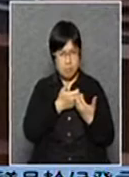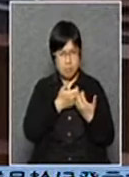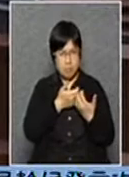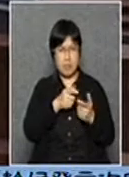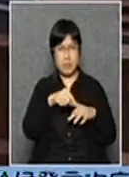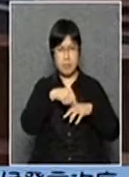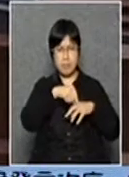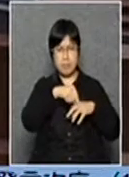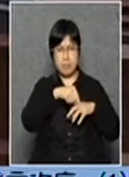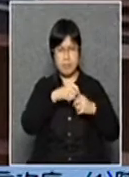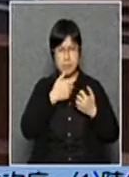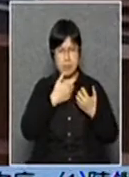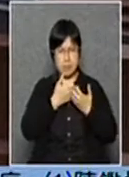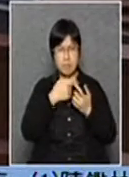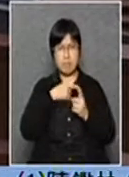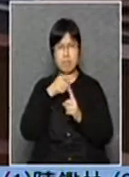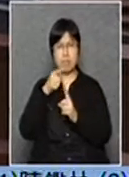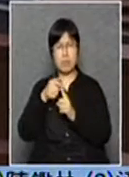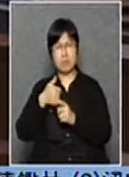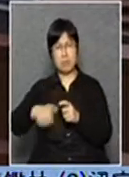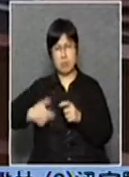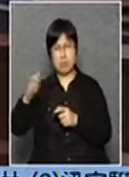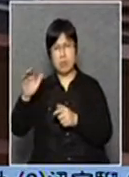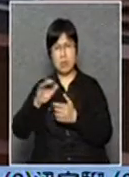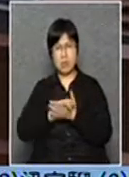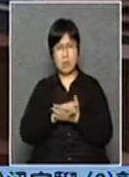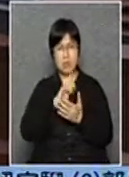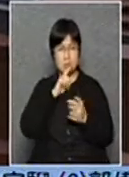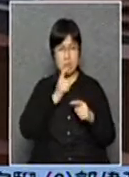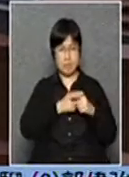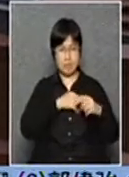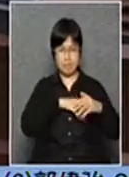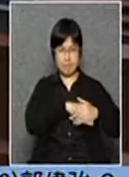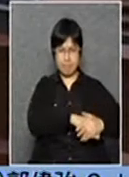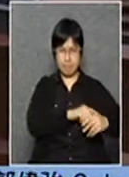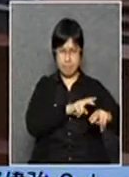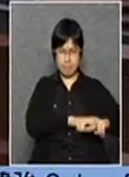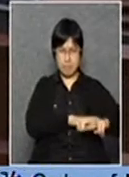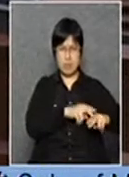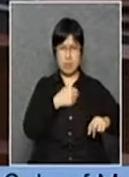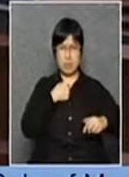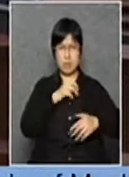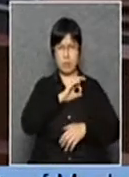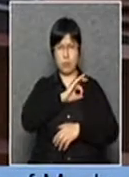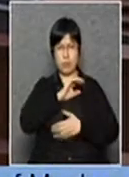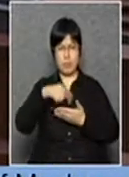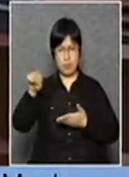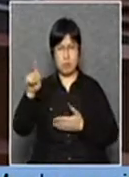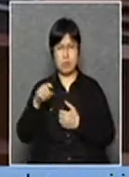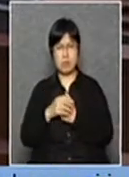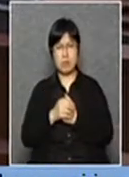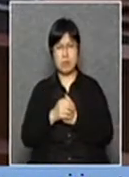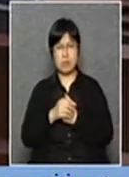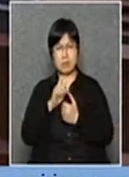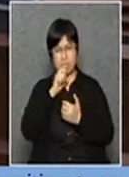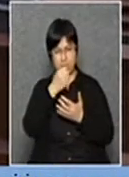嘅宗旨去使咧。但係如果要使本金咧，係必須經過本會批准嘅。嗱，呢有規